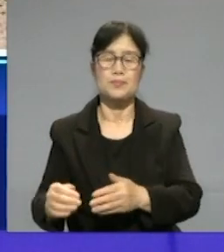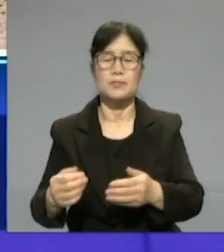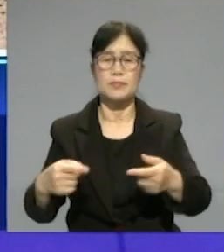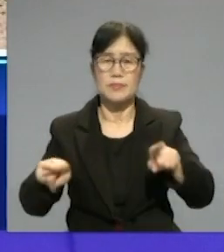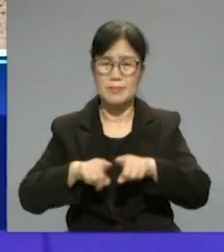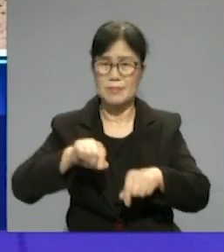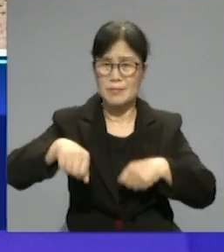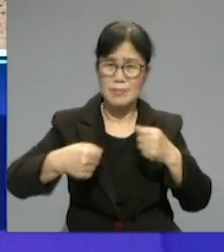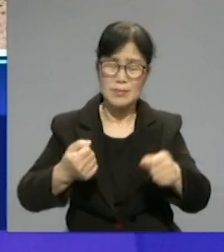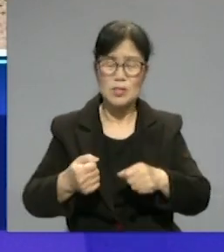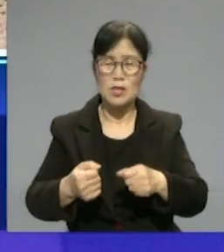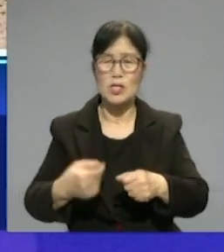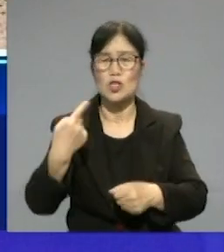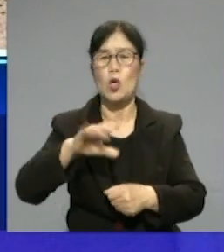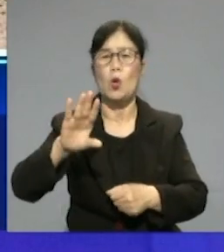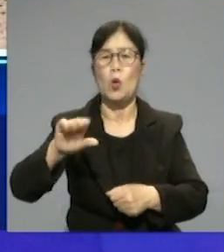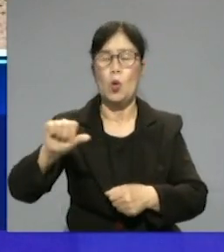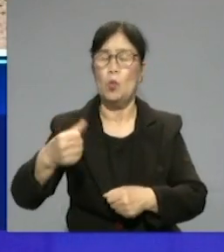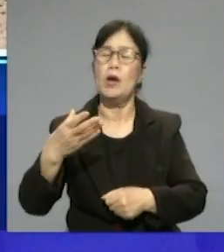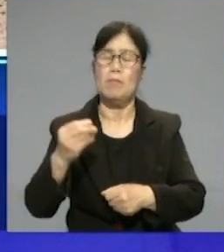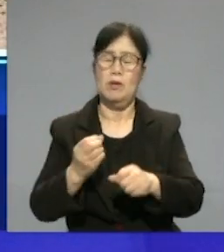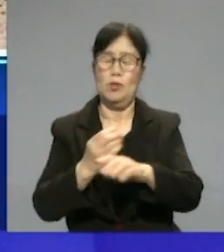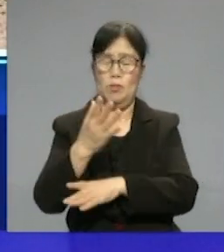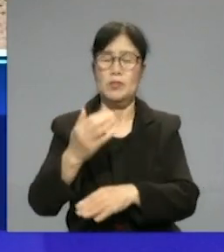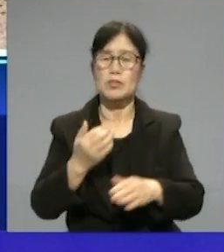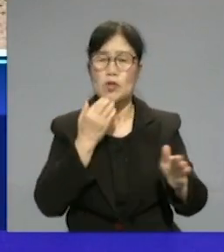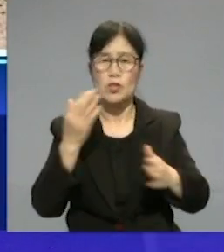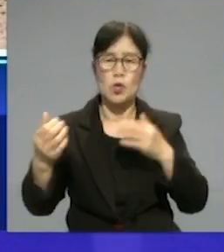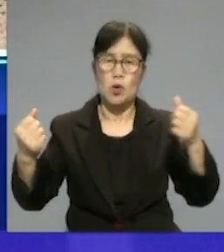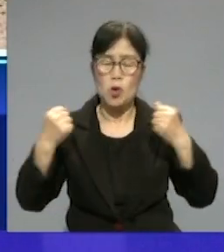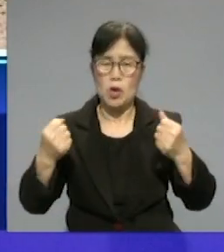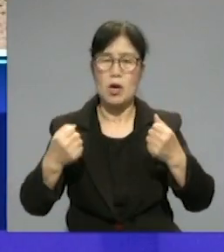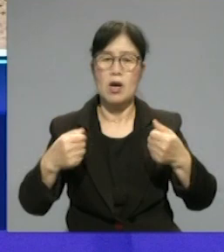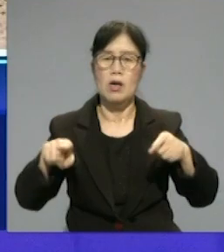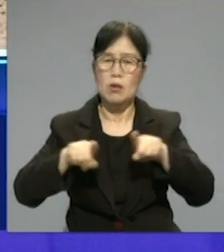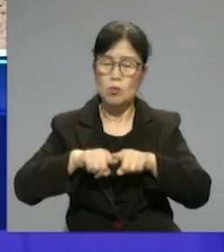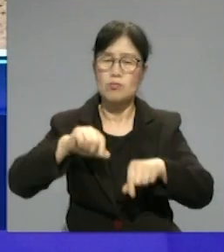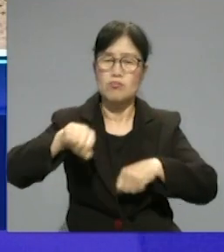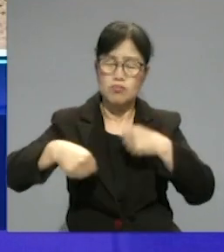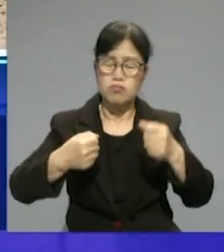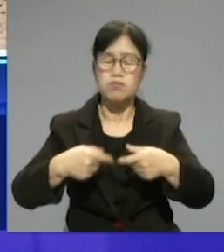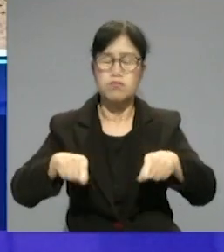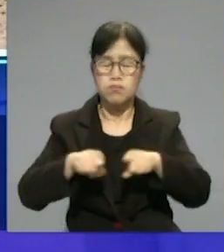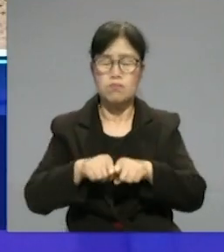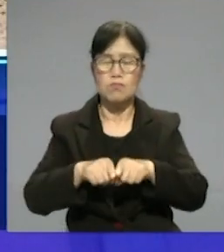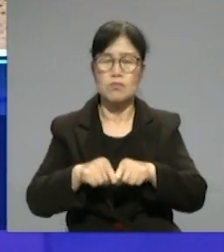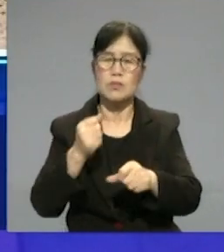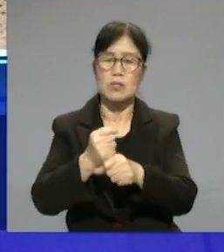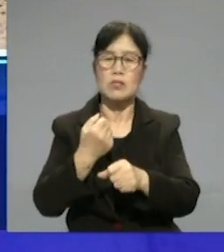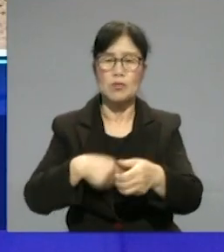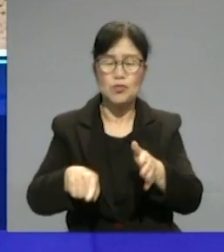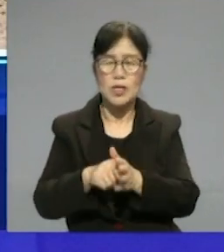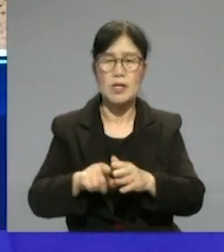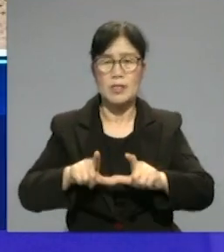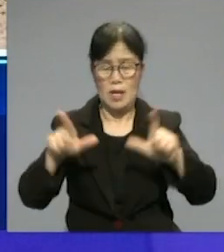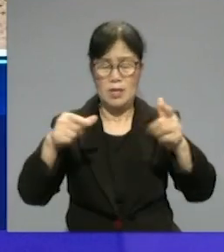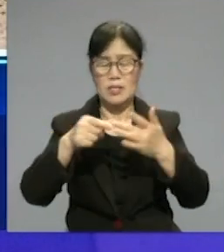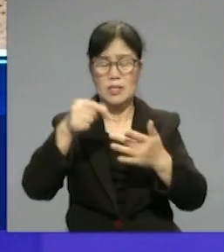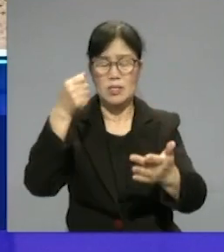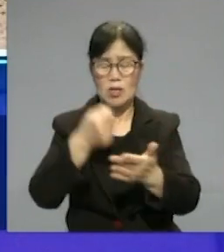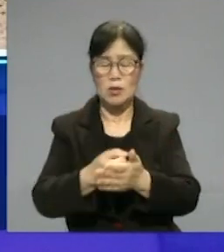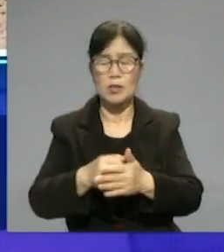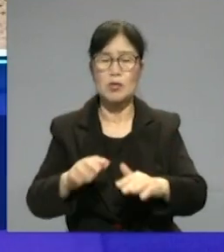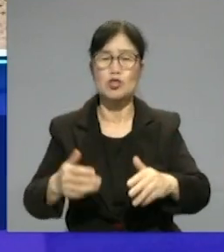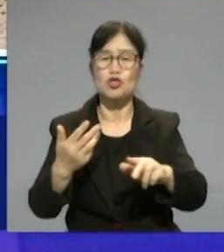반려인구가 1,500만을 넘었습니다. 경기도가 건강한 반려동물 문화를 조성하기 위해 반려동물의 날을 지정하고